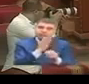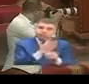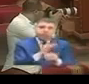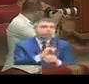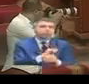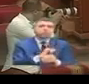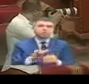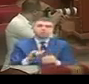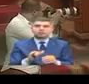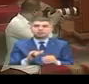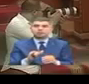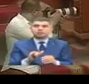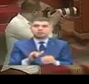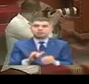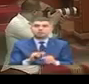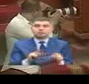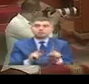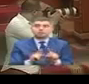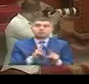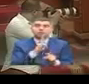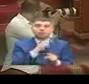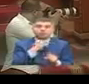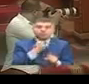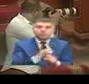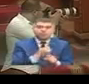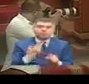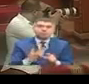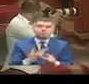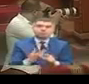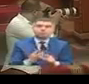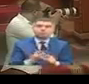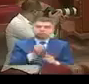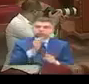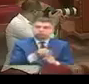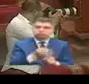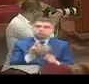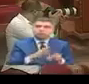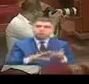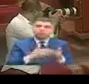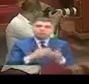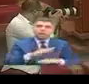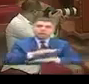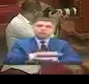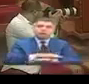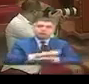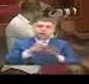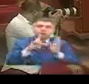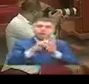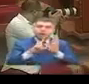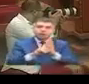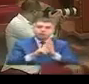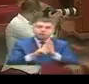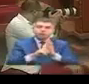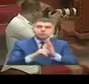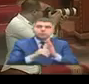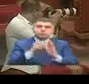لكم أن حرص الحكومة على أن تفعيل كل مقتضيات دولة القانون والحرص على